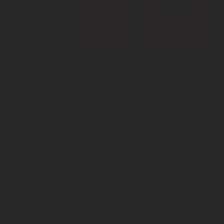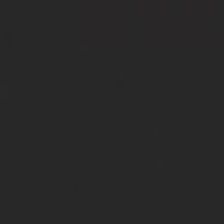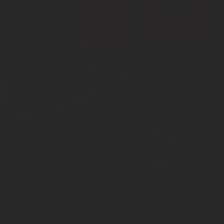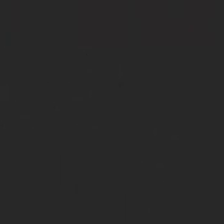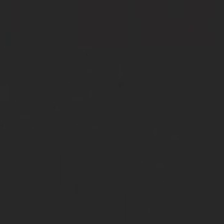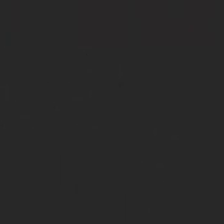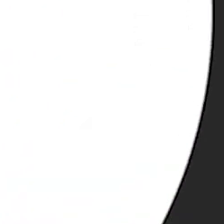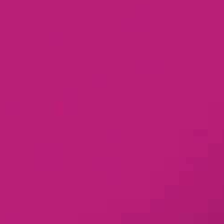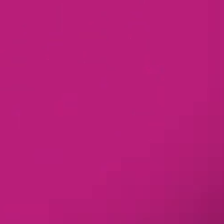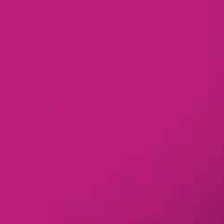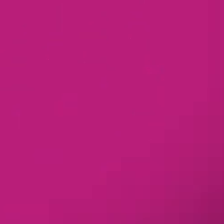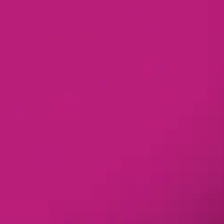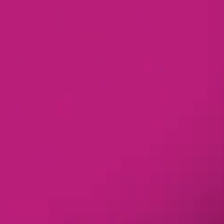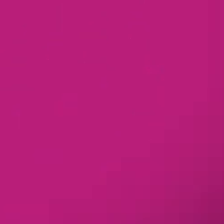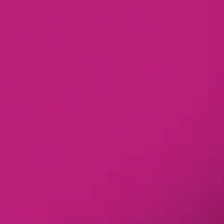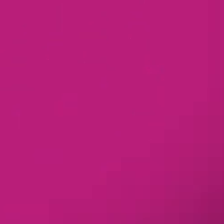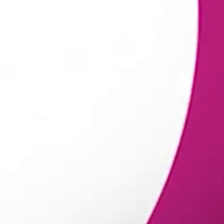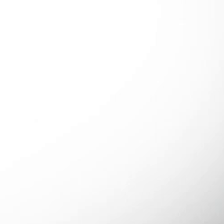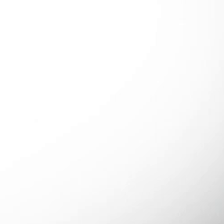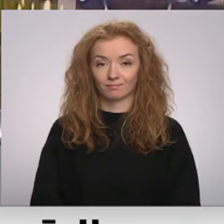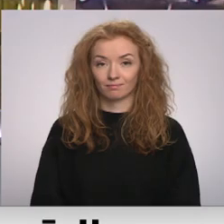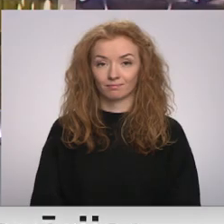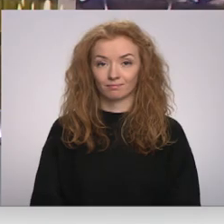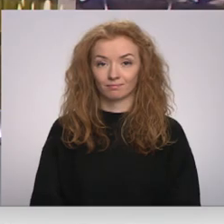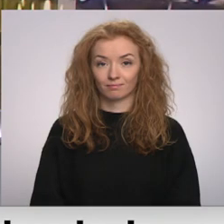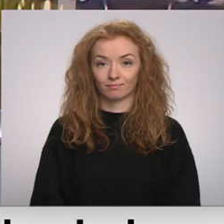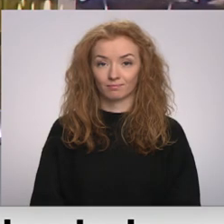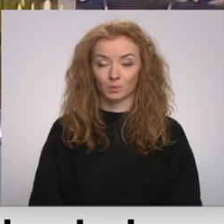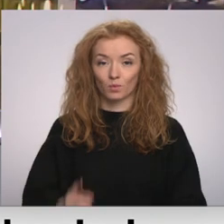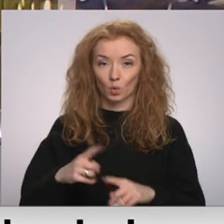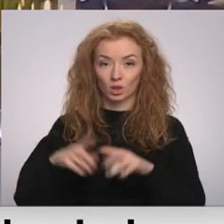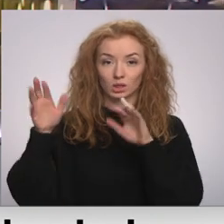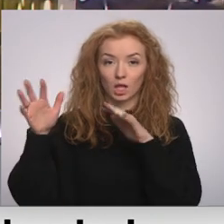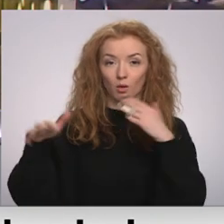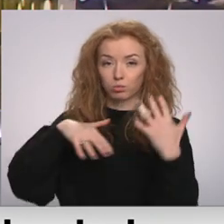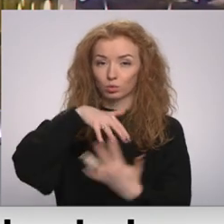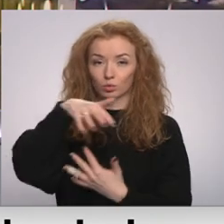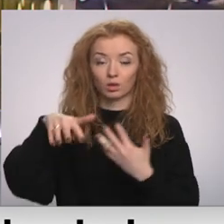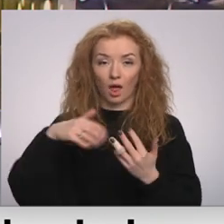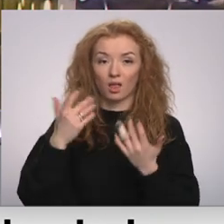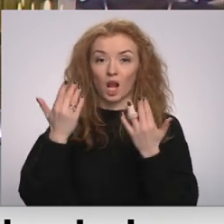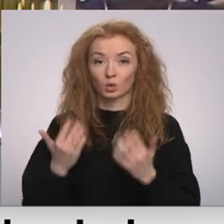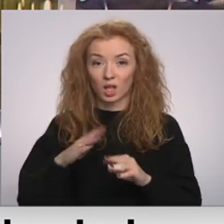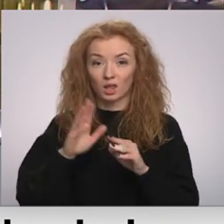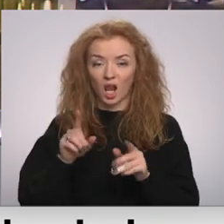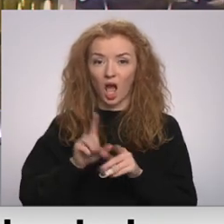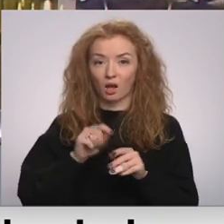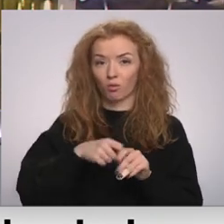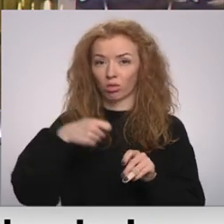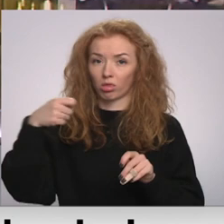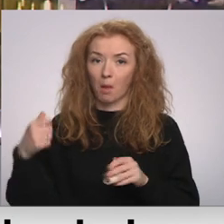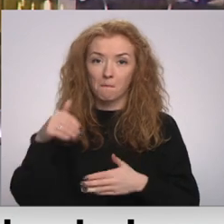Re, viss ēters ir te! Un sniegputeņa seku dēļ kavējas arī daudzi pasta